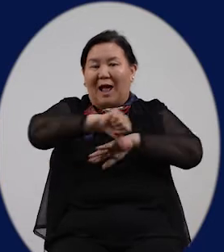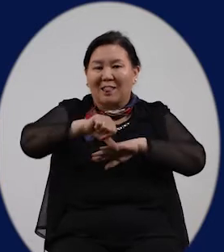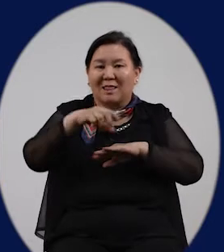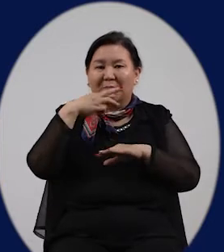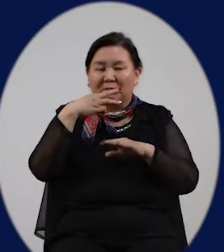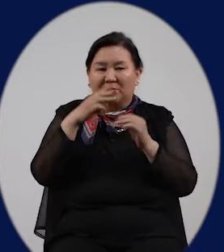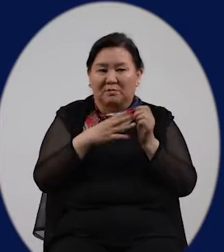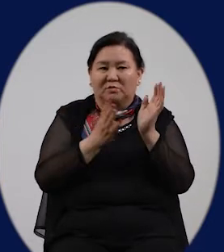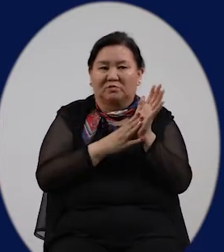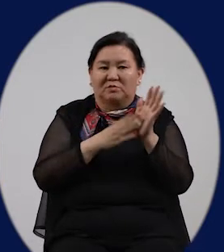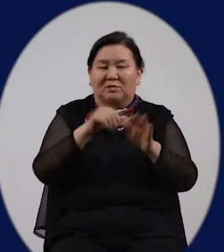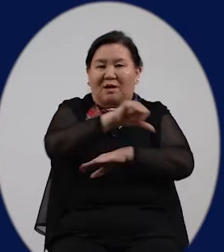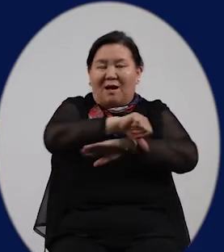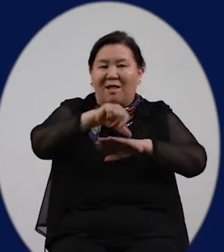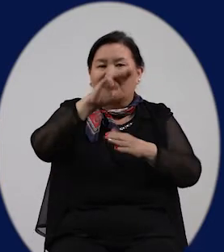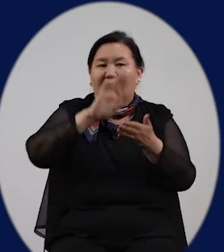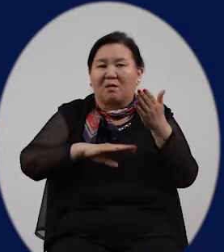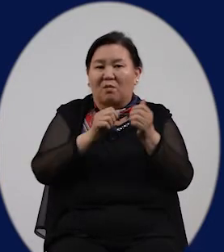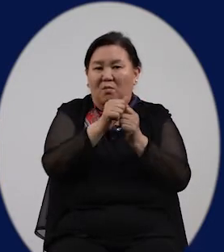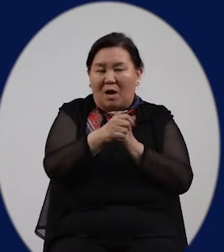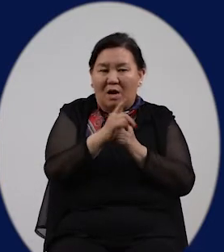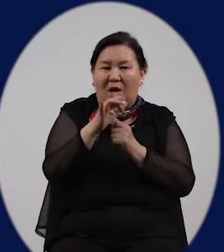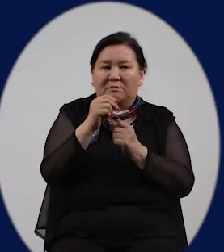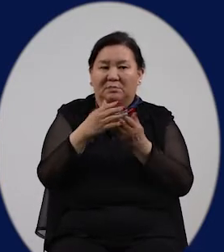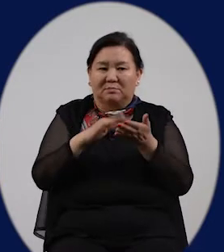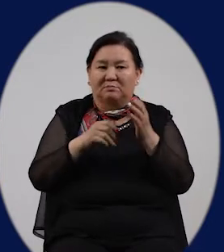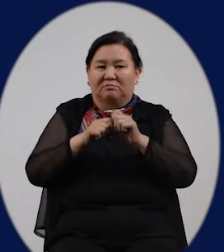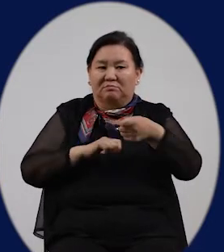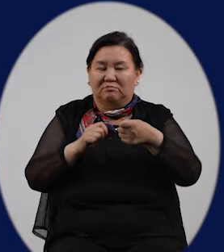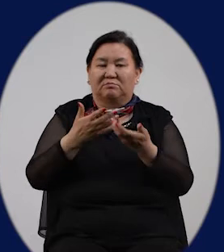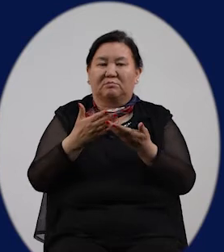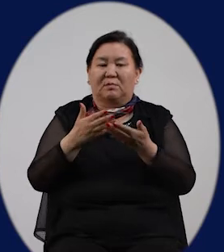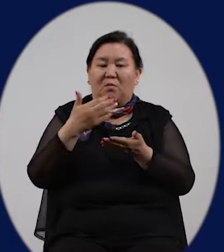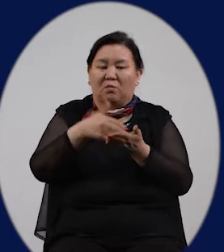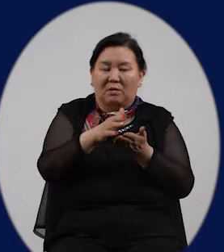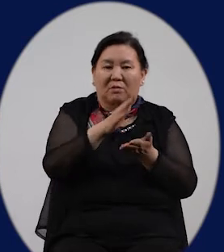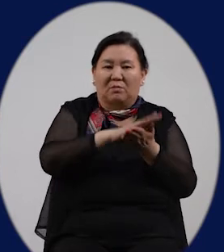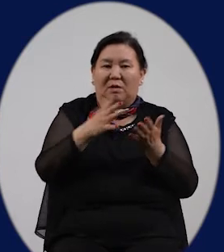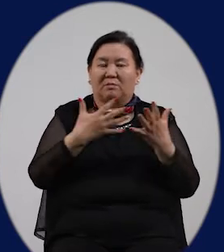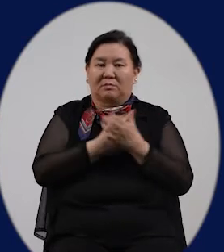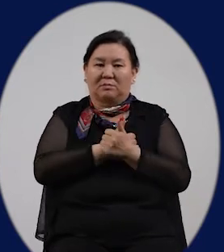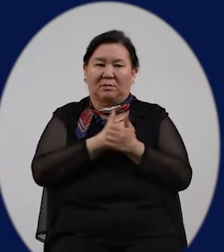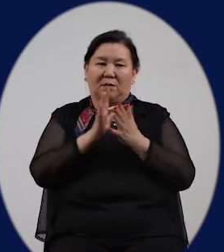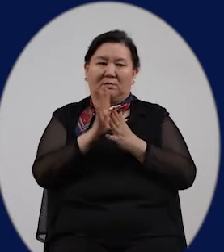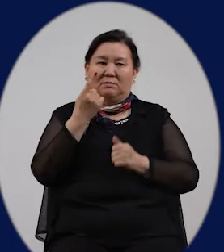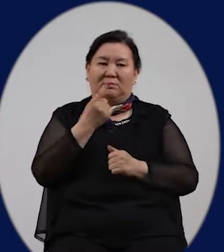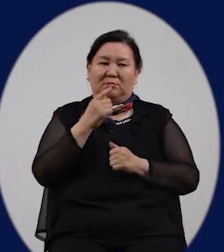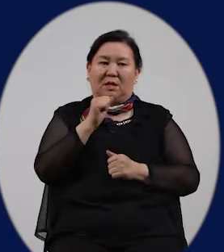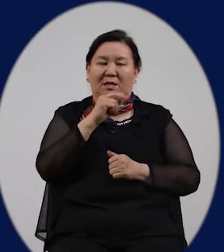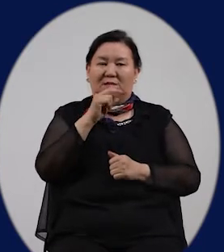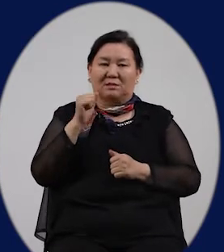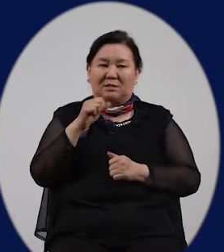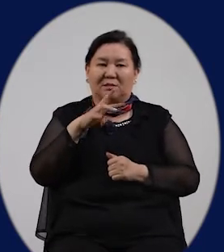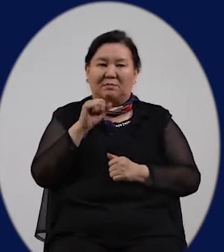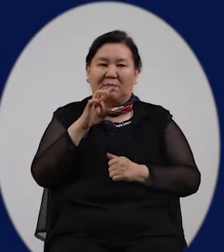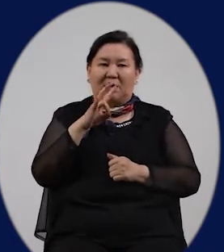9. Гайлын хураамж төлсөн баримт 10. Худалдах худалдан авах гэрээ 11. Ачааны